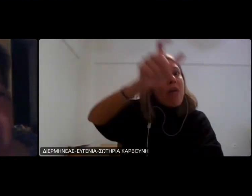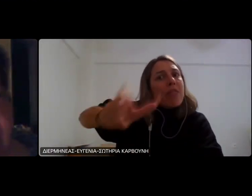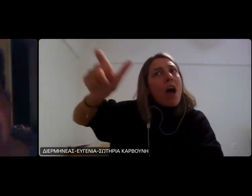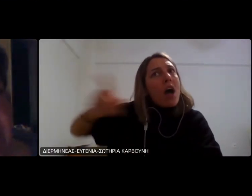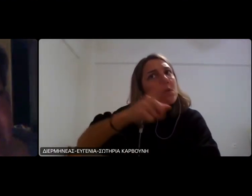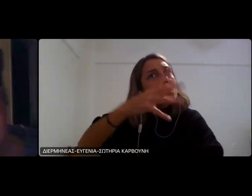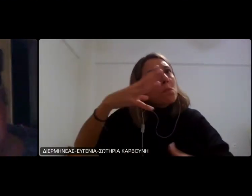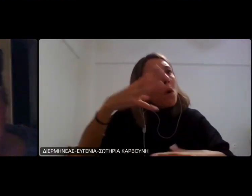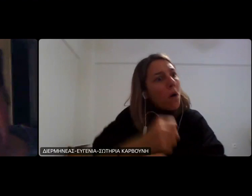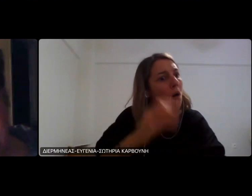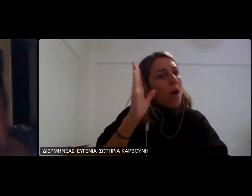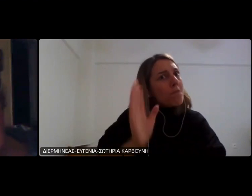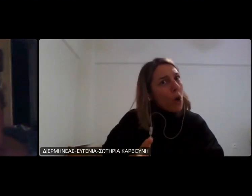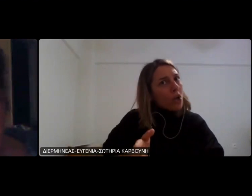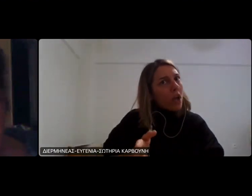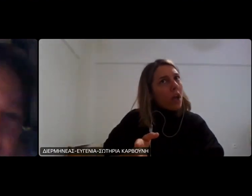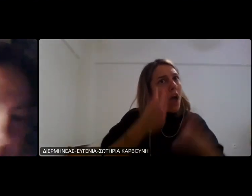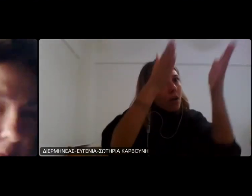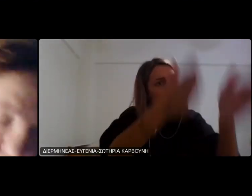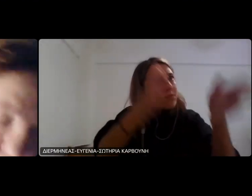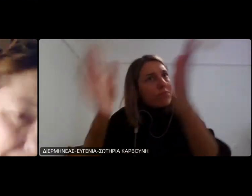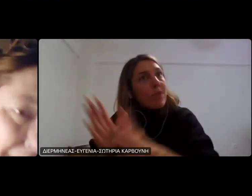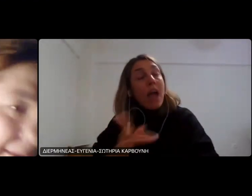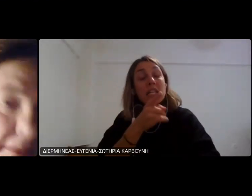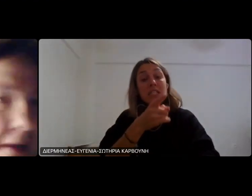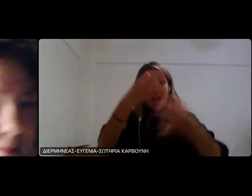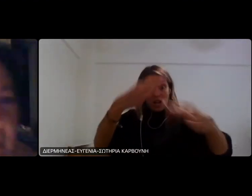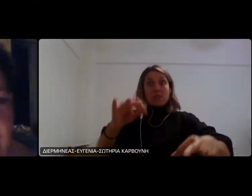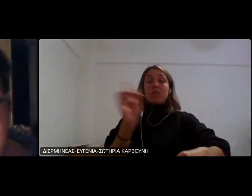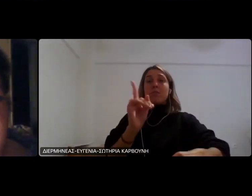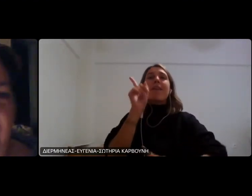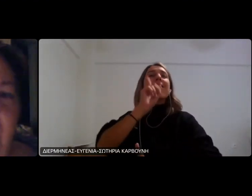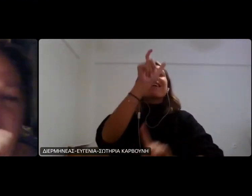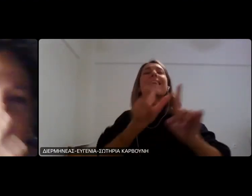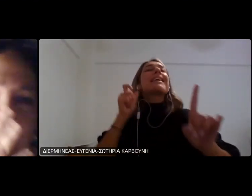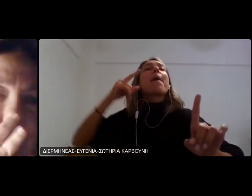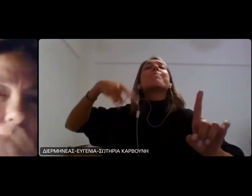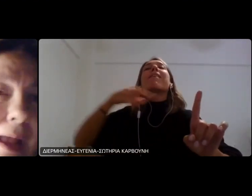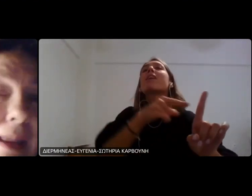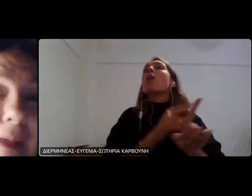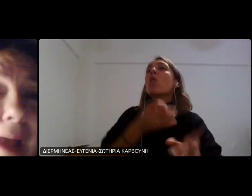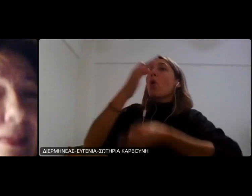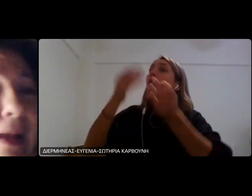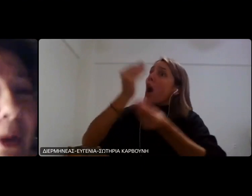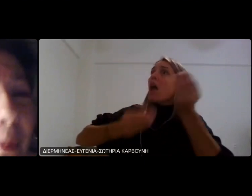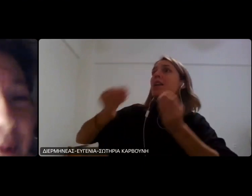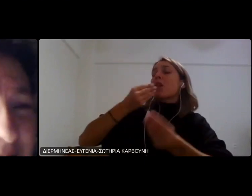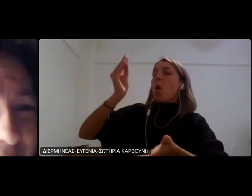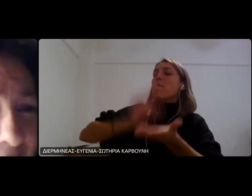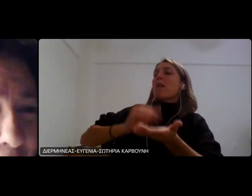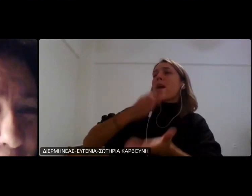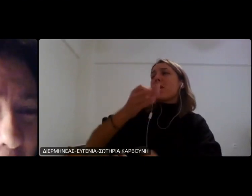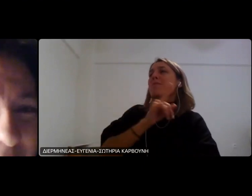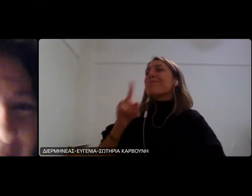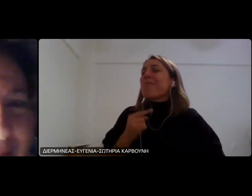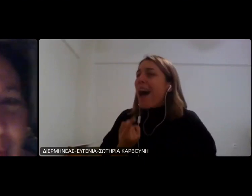γίνει, δεν θα το λύσεις. Η κυρία Παυλίου το είπε καλύτερα, να μην το επαναλαμβάνω. Αλλά δεν είναι κακό που τα